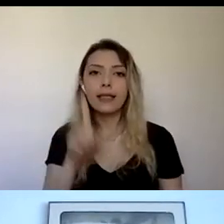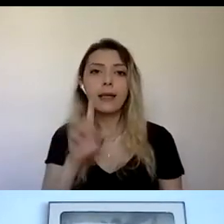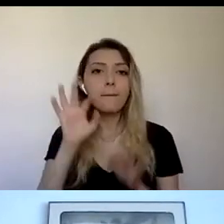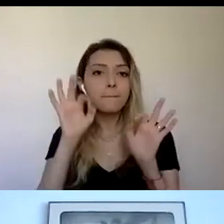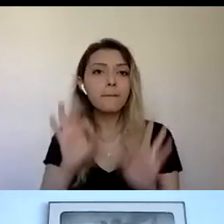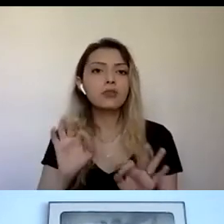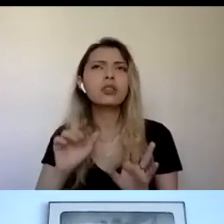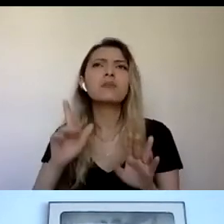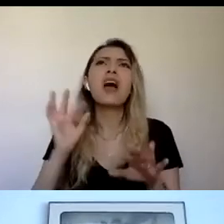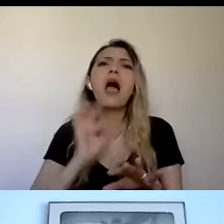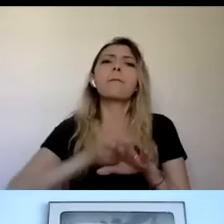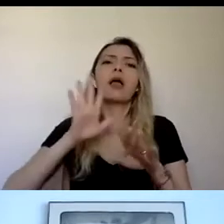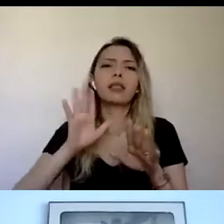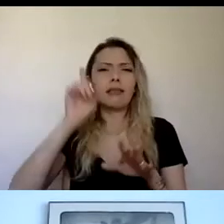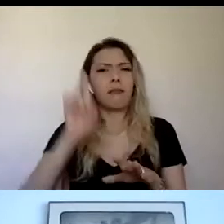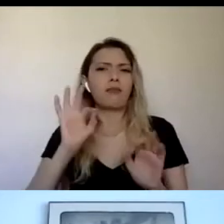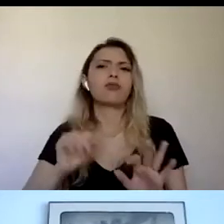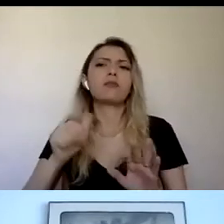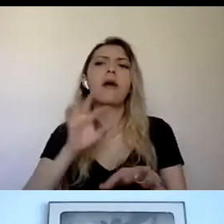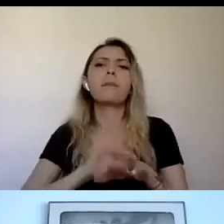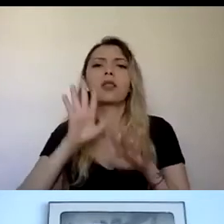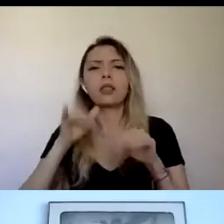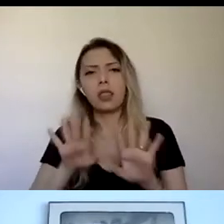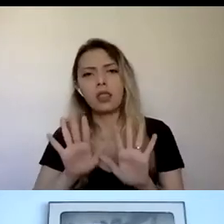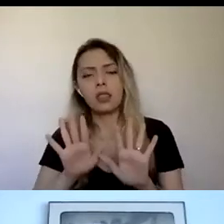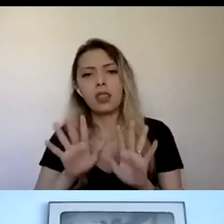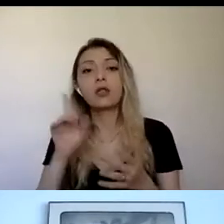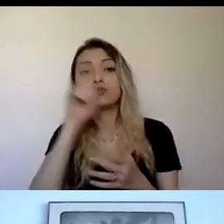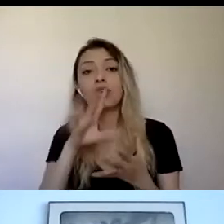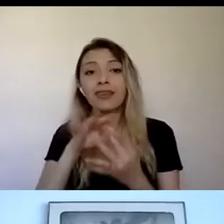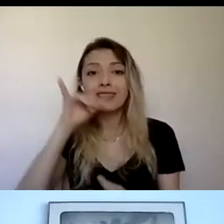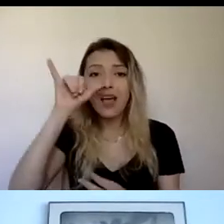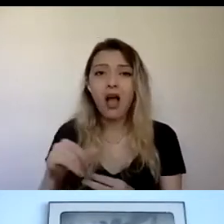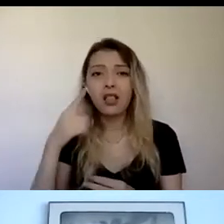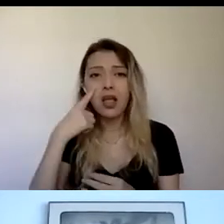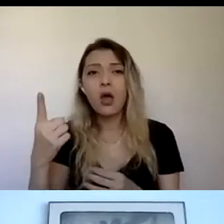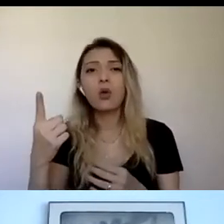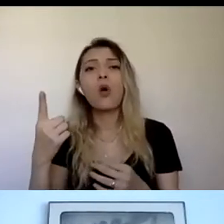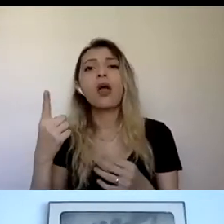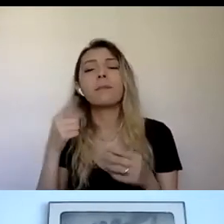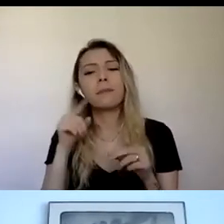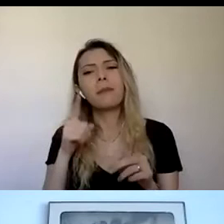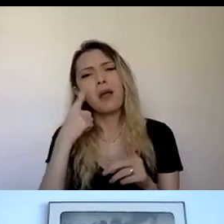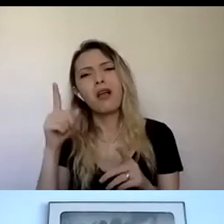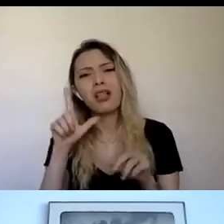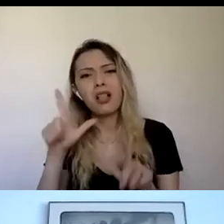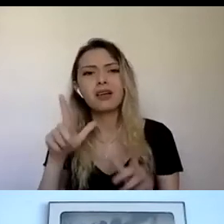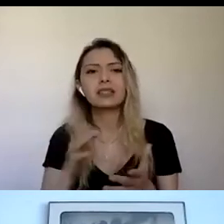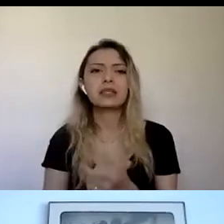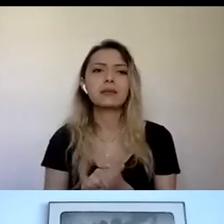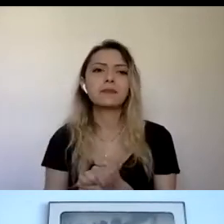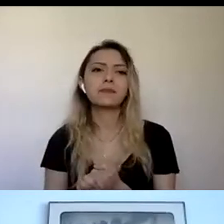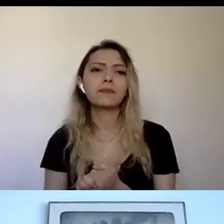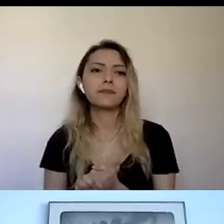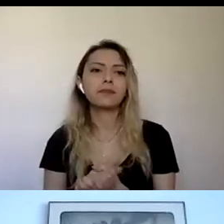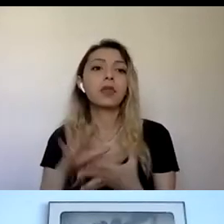değil hemen ilk başta değil. Çünkü insan hakları hukuku üzerinden bir bakmak gerekiyor. Bahsettiğim gibi insan